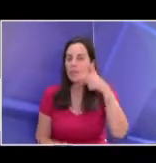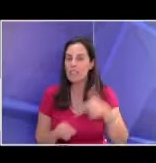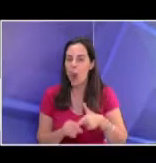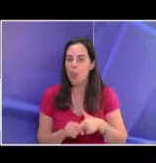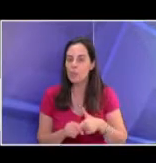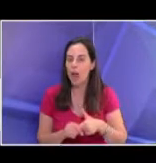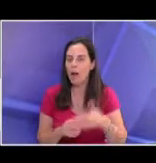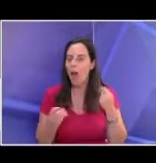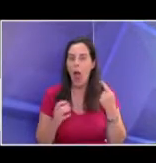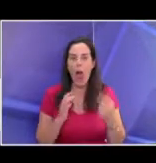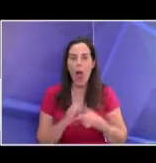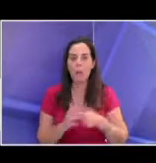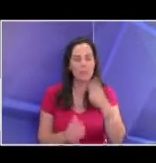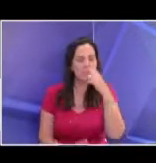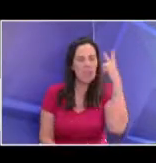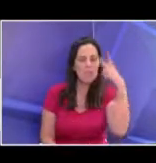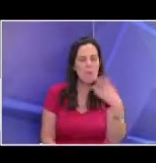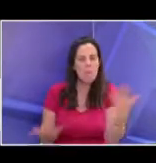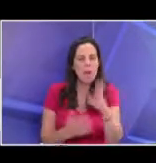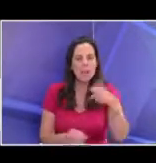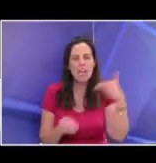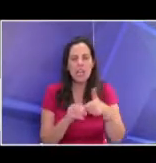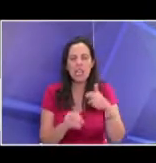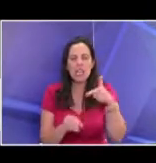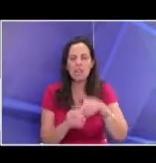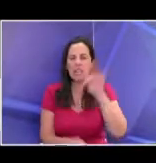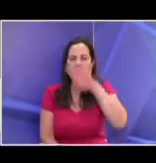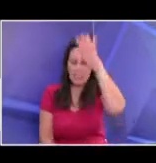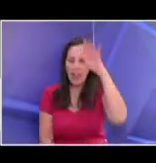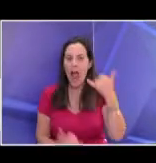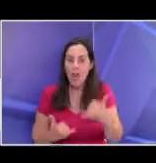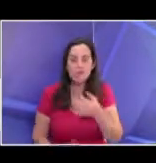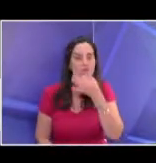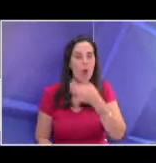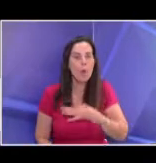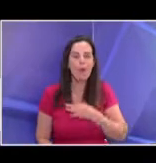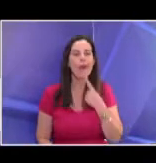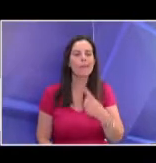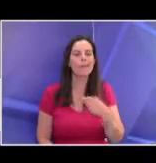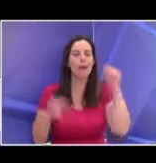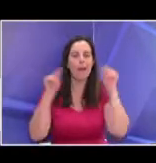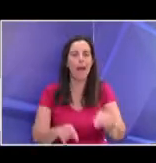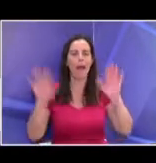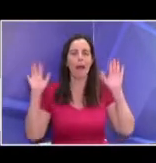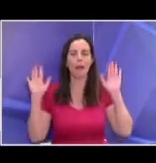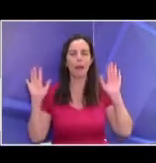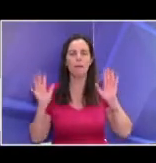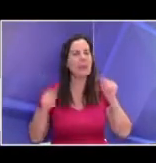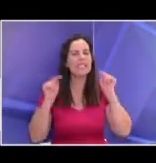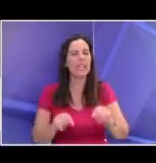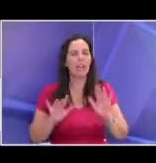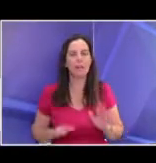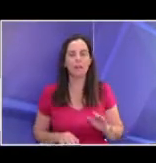סעודיה. לגמרי. הרבה פעמים ניסיתי להבין מה יש לסעודים נגד האיראנים. היום כששואלים אותי אני אומר ככה. מה זה